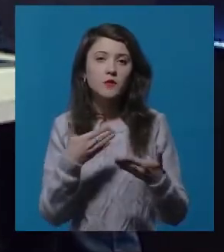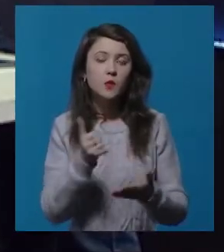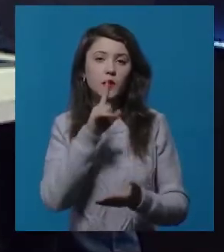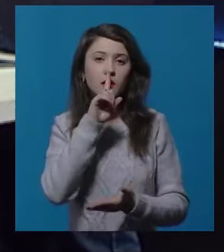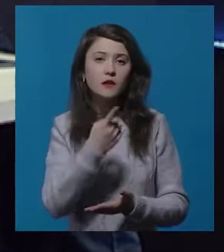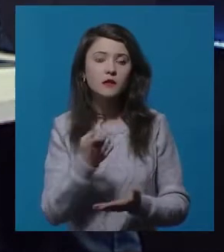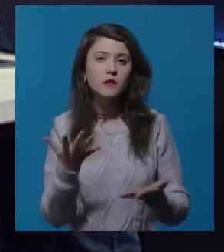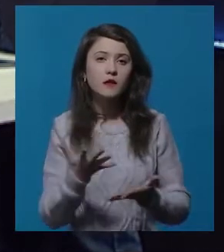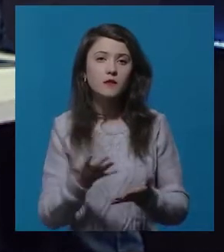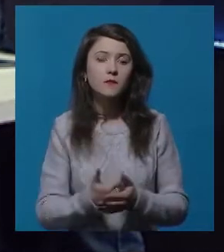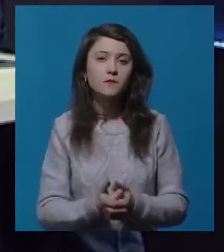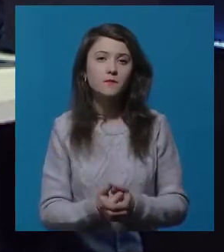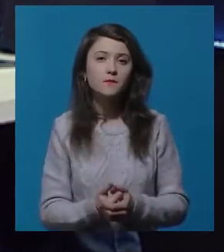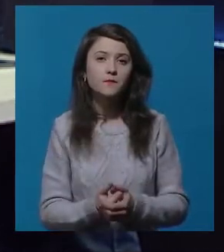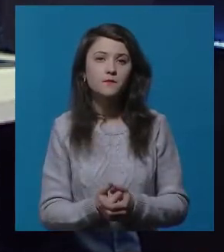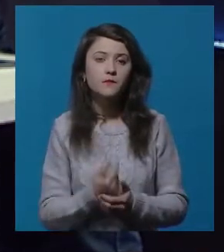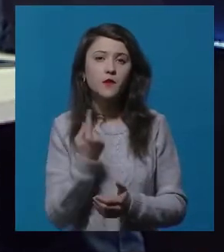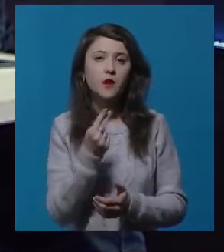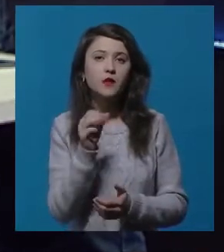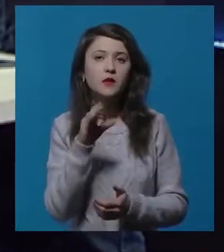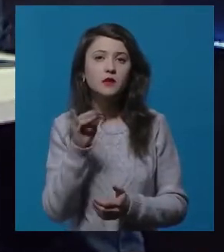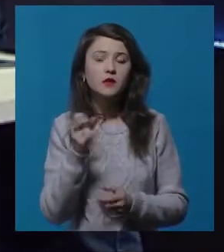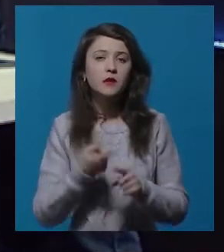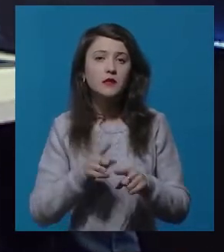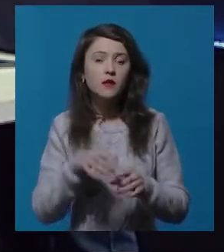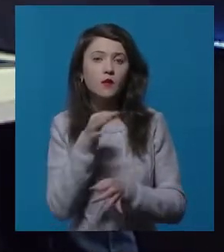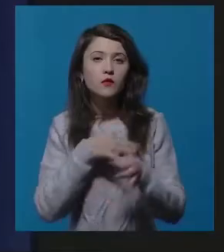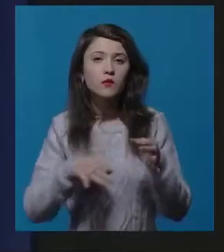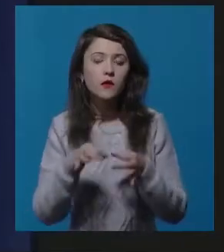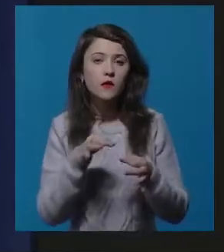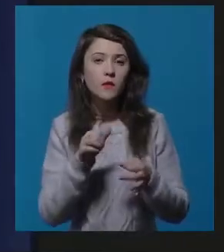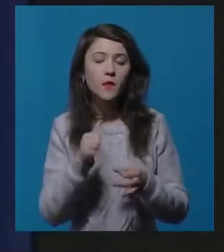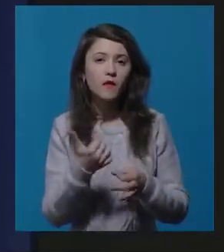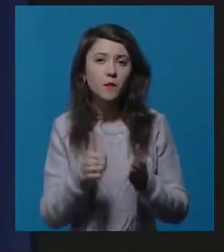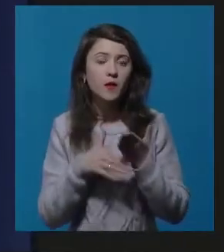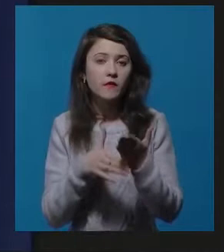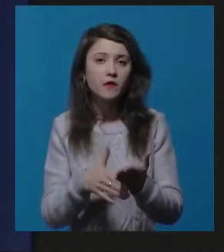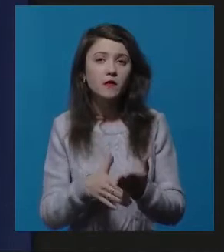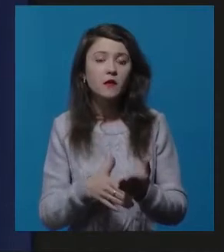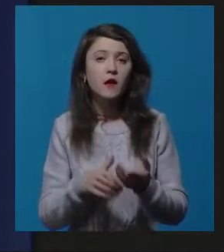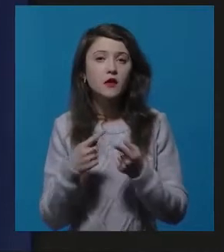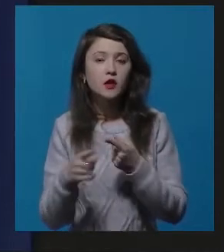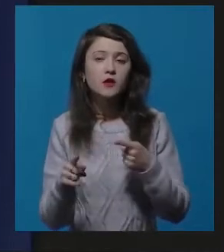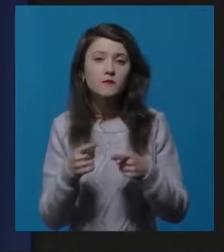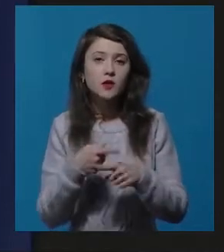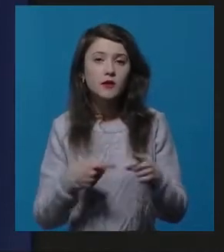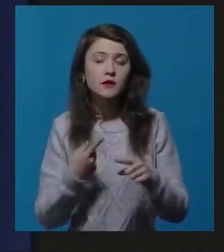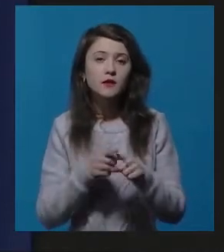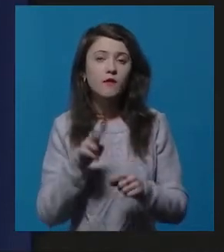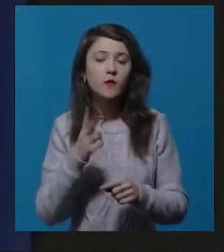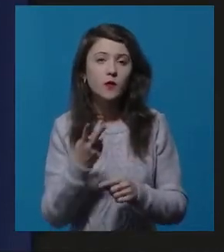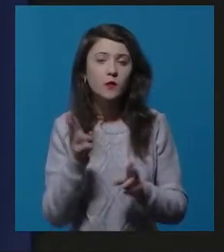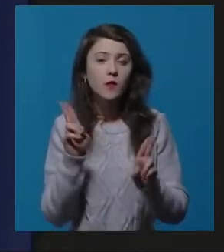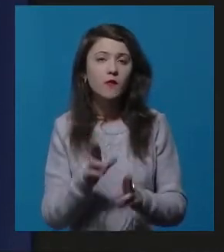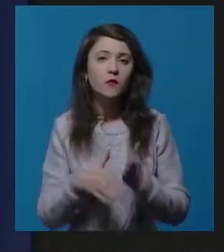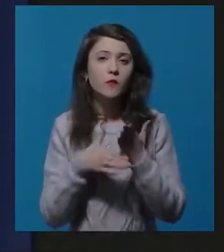яких одна частина – це консультації, первинна правова допомога, інша частина – це вторинна правова допомога,